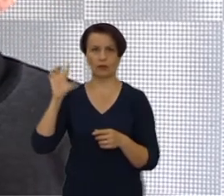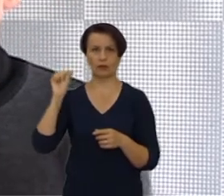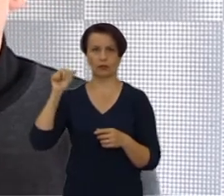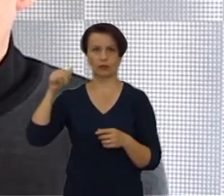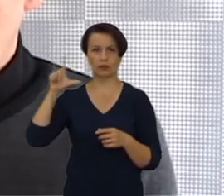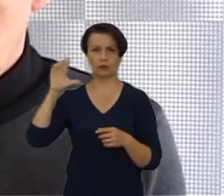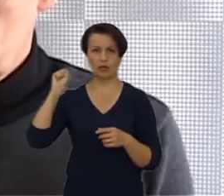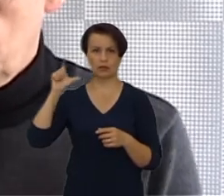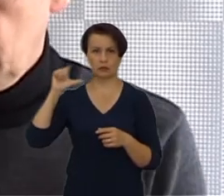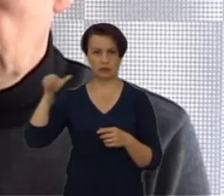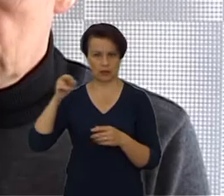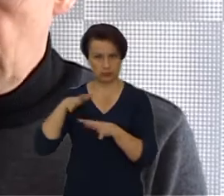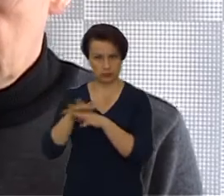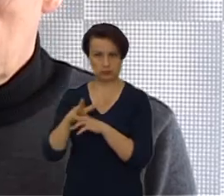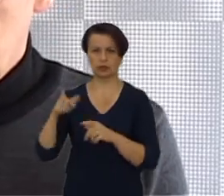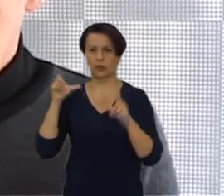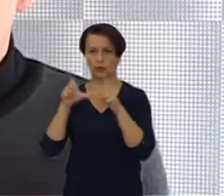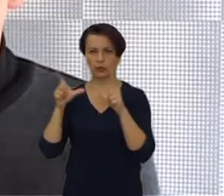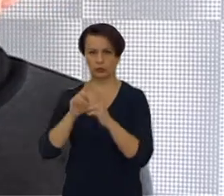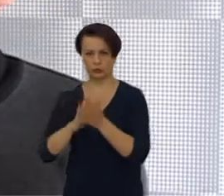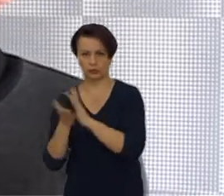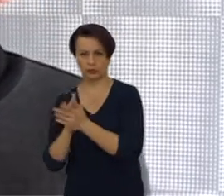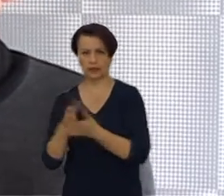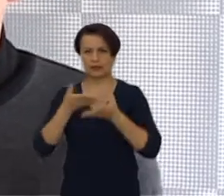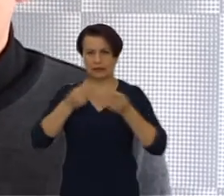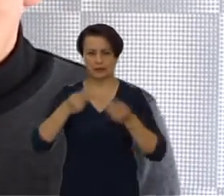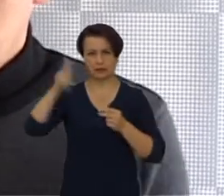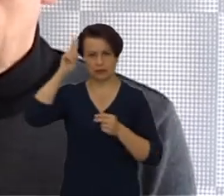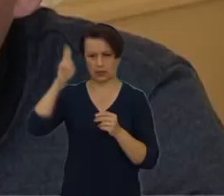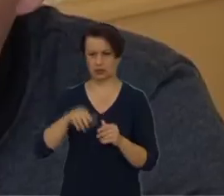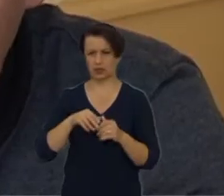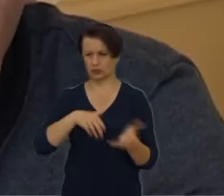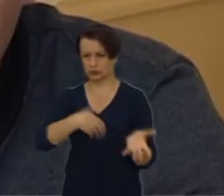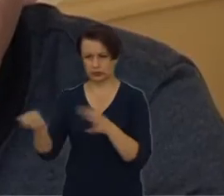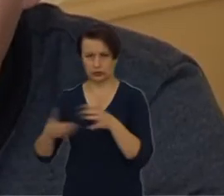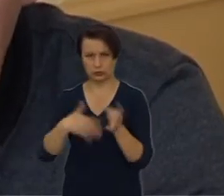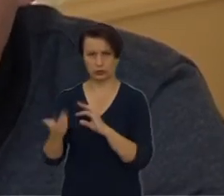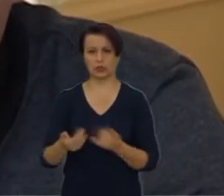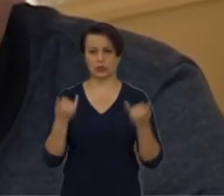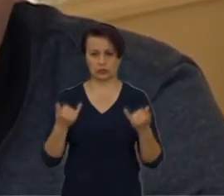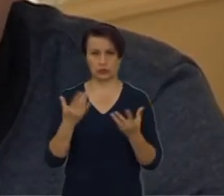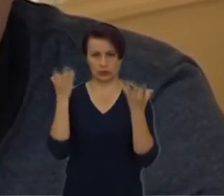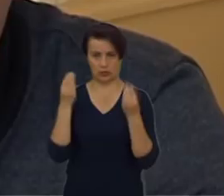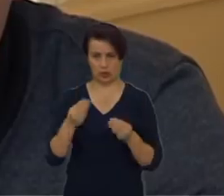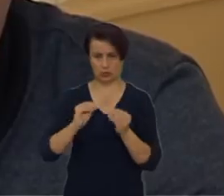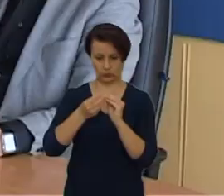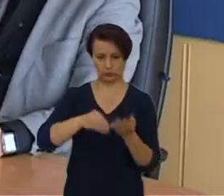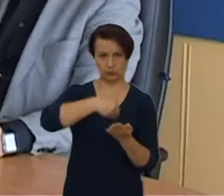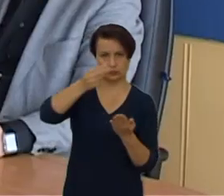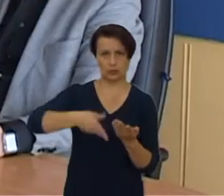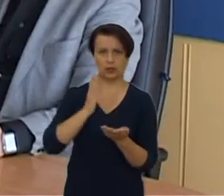Sutvarkytas ūkis, išvalytas, išlaistas visas skystasis mėšlas. Šiandien dienai yra pagal